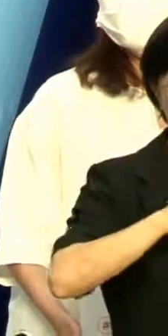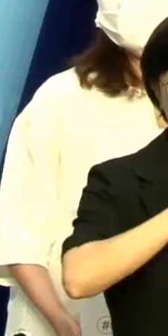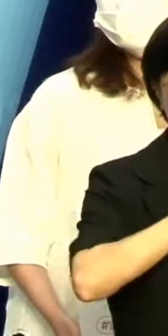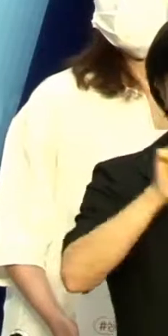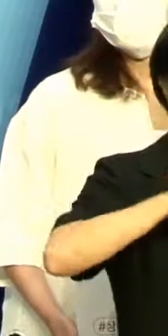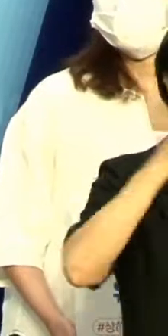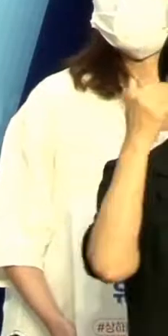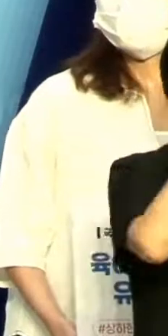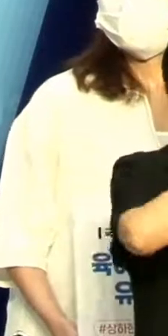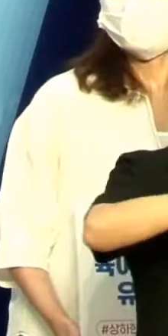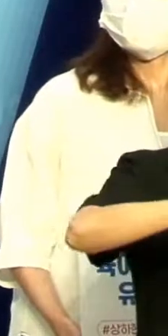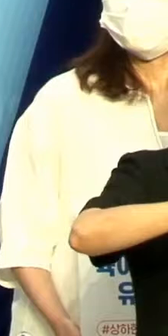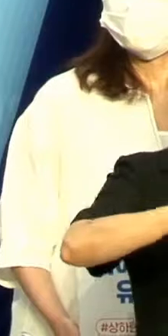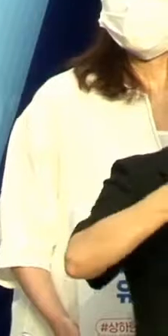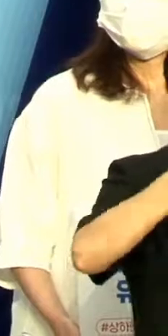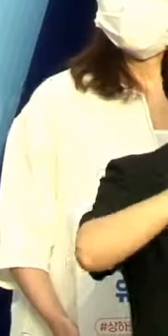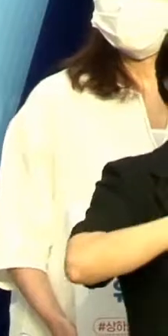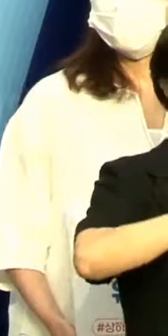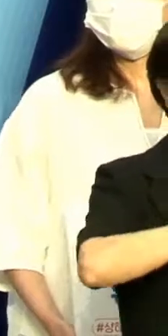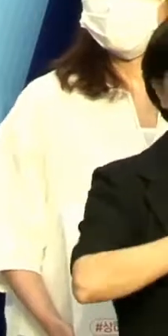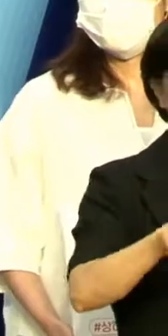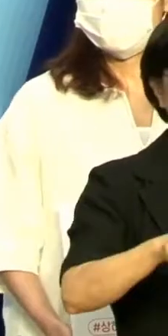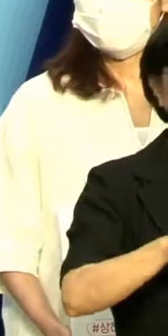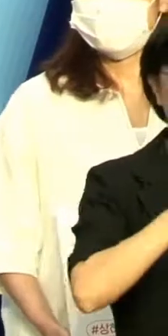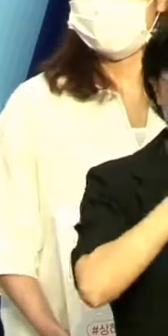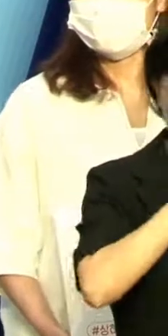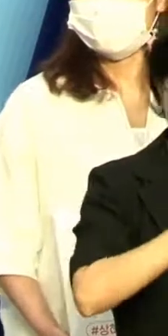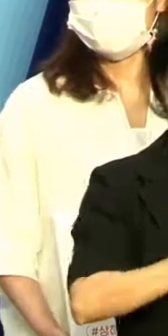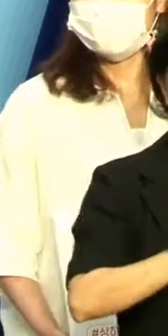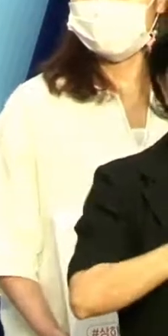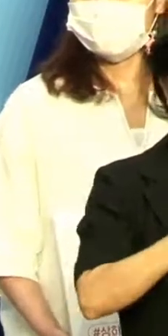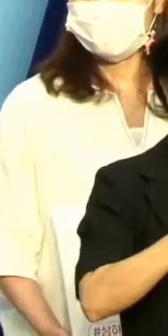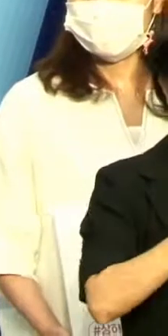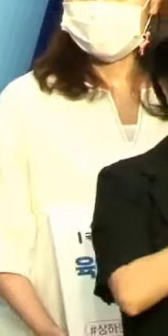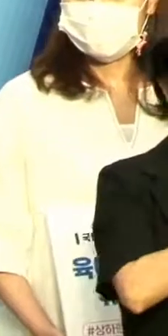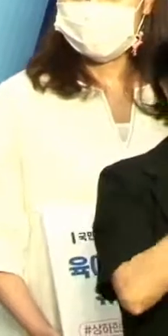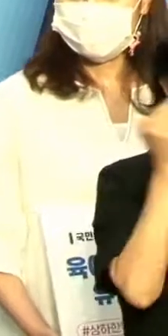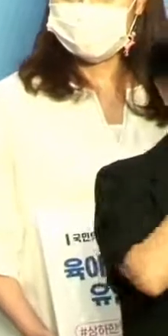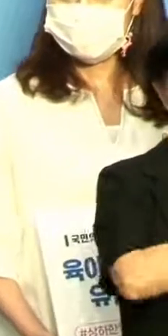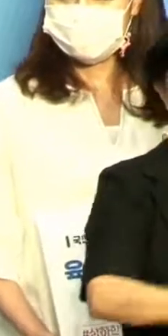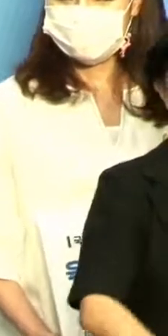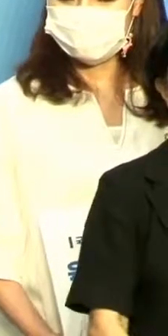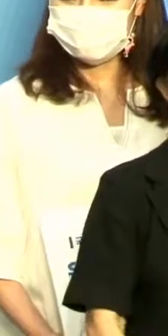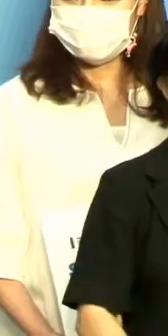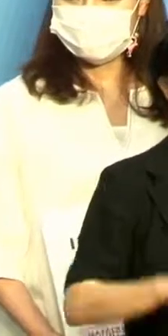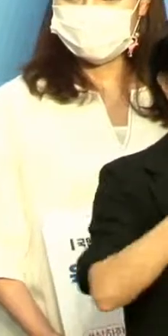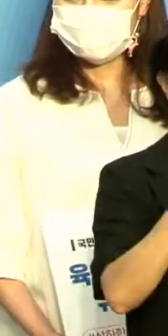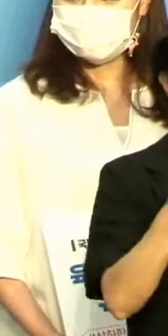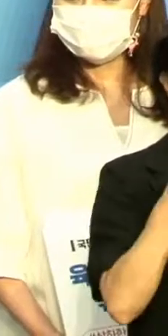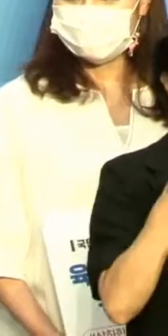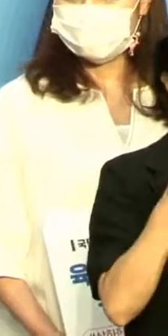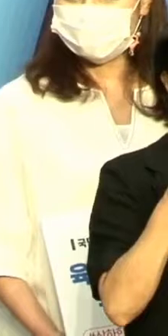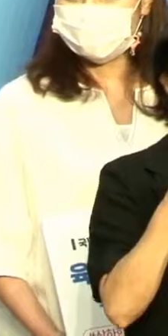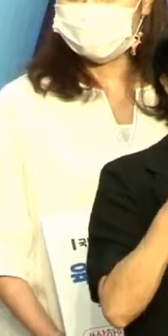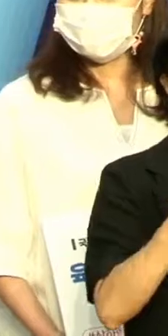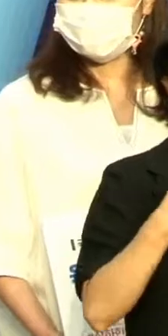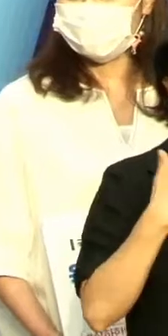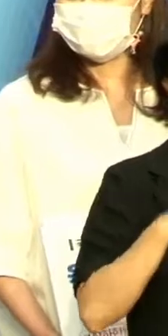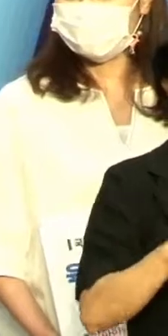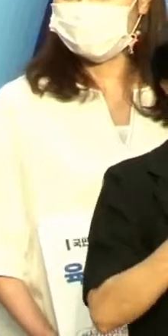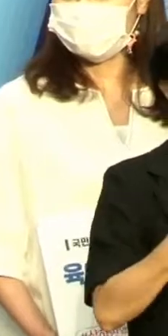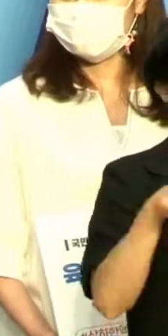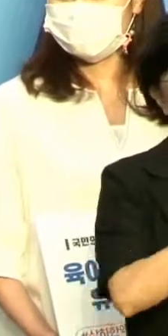정책으로 9차 될 수 있도록 우리 특위가 지속적으로 활동하고 지원할 것입니다 국민의 힘은 약자 의 동향을